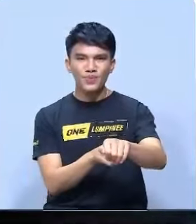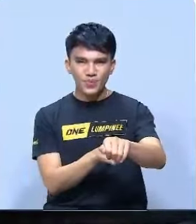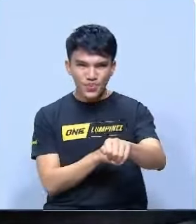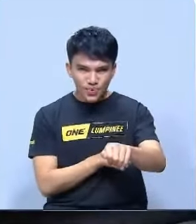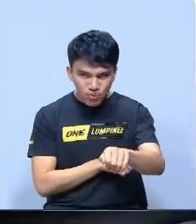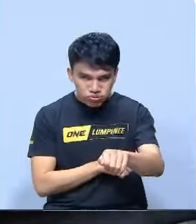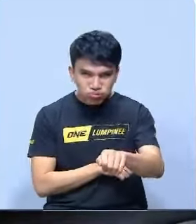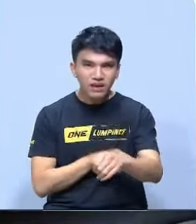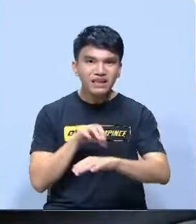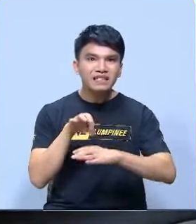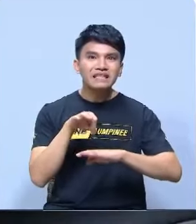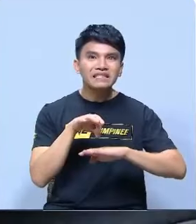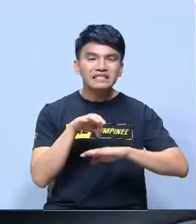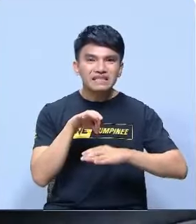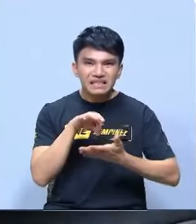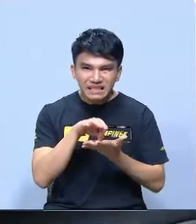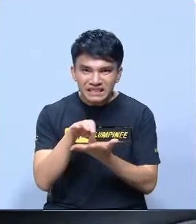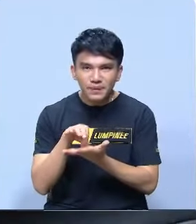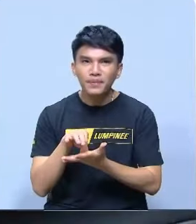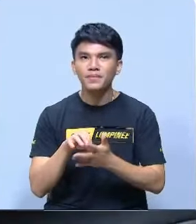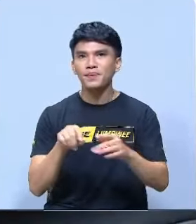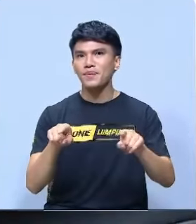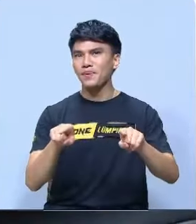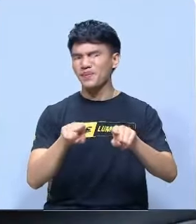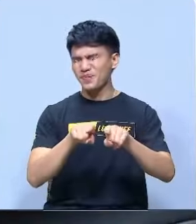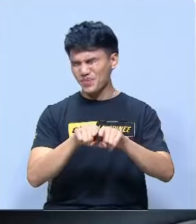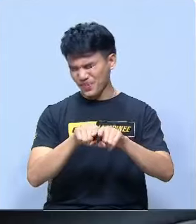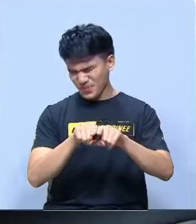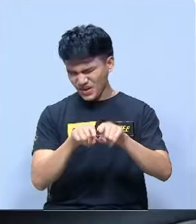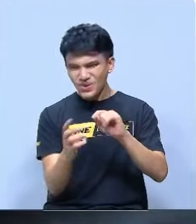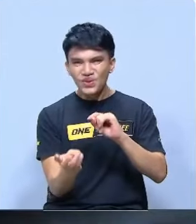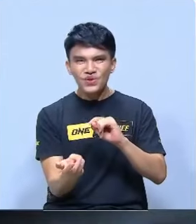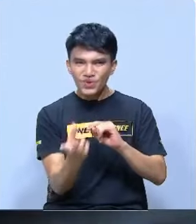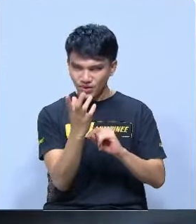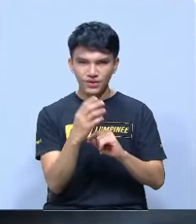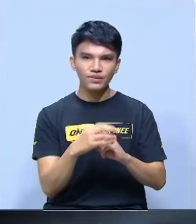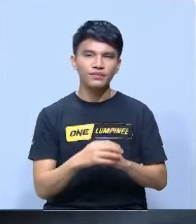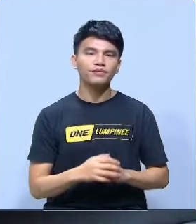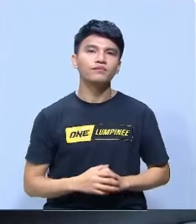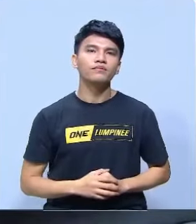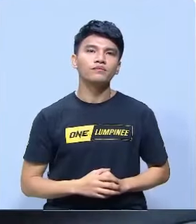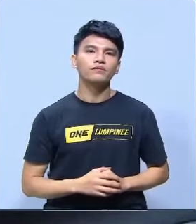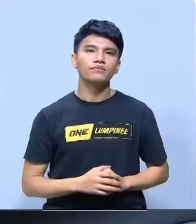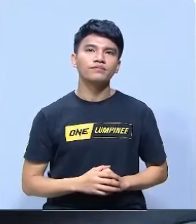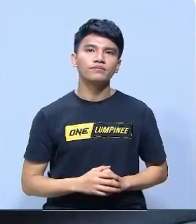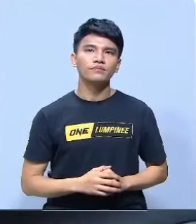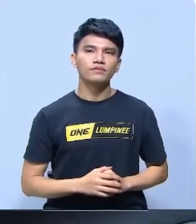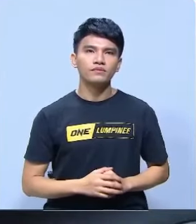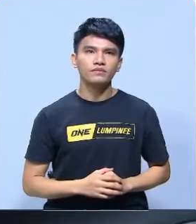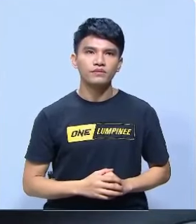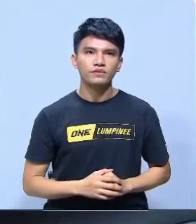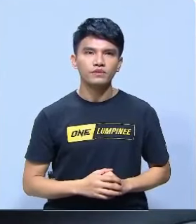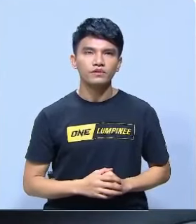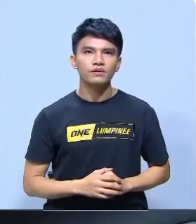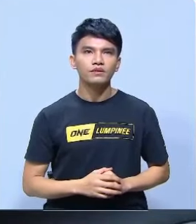วกันที่ตกลงมามันจะเอ๋กันพอดีเลยนะ เนี่ยห่างกันไม่กี่วินาทีนะคะเนี่ยก็จะเห็นเลยว่าเป็นจังหวะที่ตัวของคนที่ขี่รถจักร